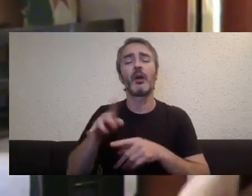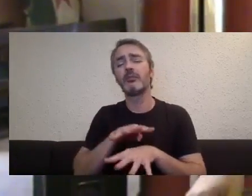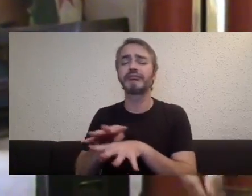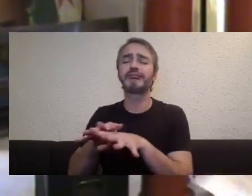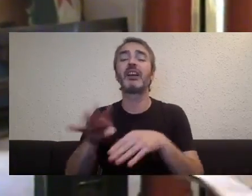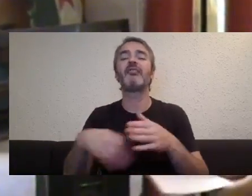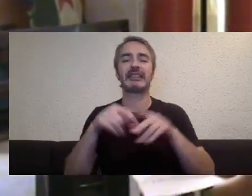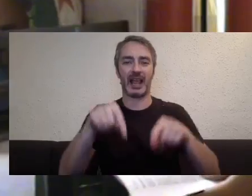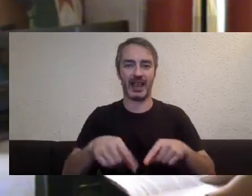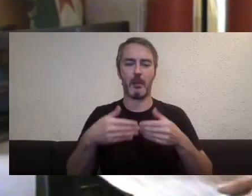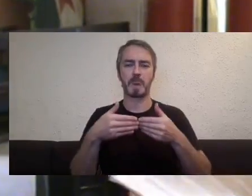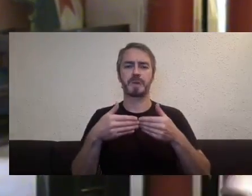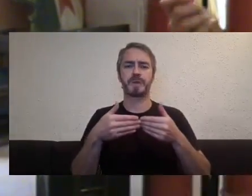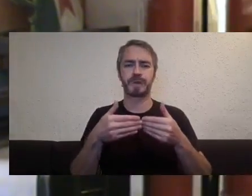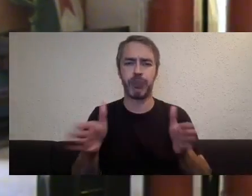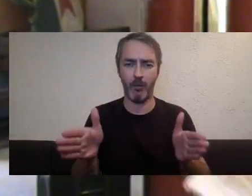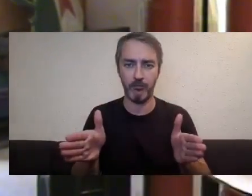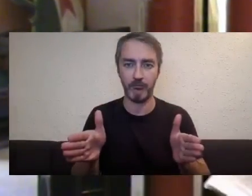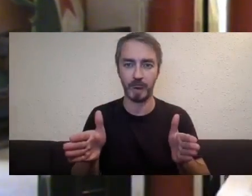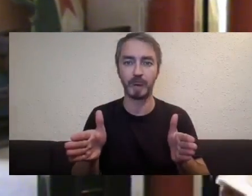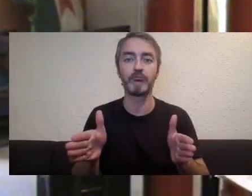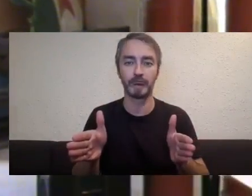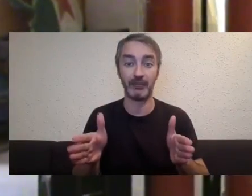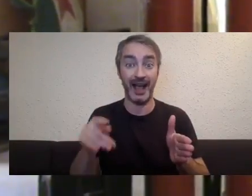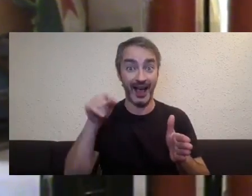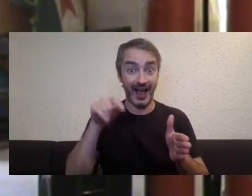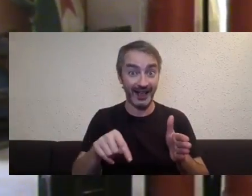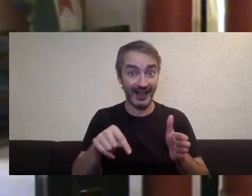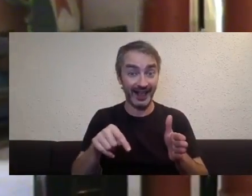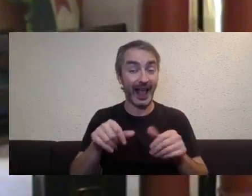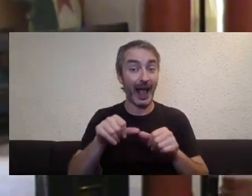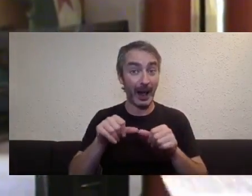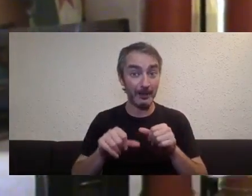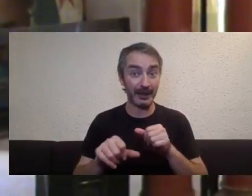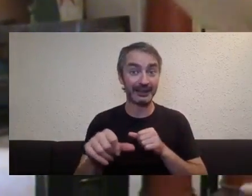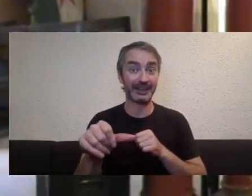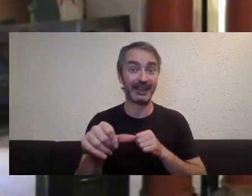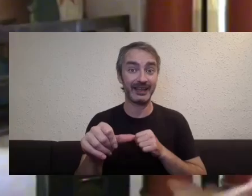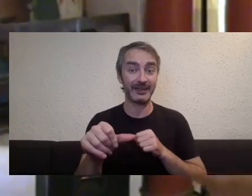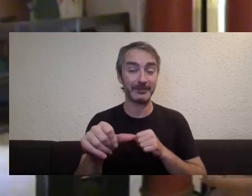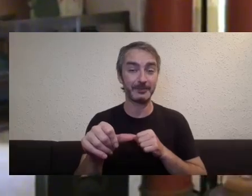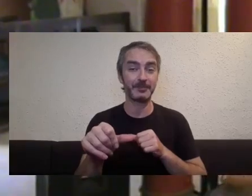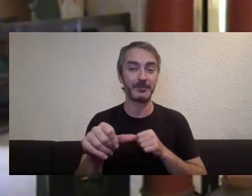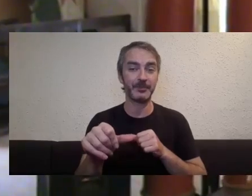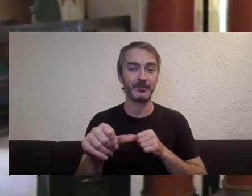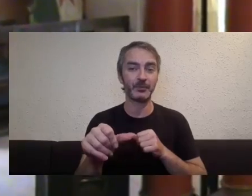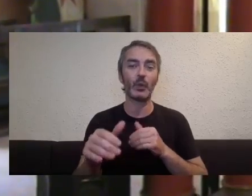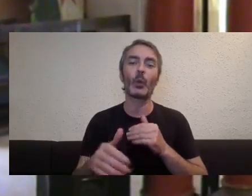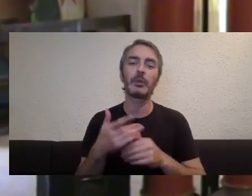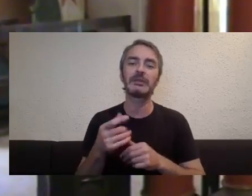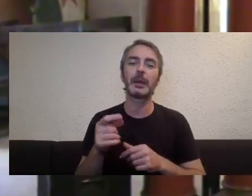pues, va arribar fins aquí, es va obrir l'espai, i a partir d'aquí es van començar